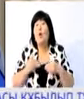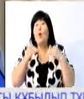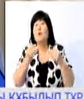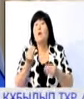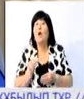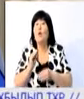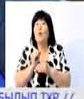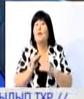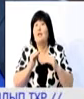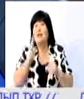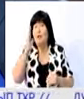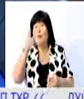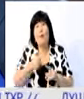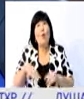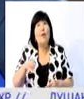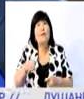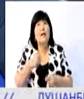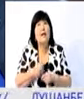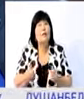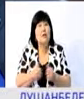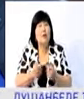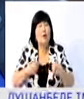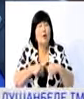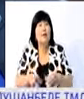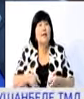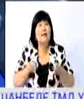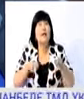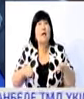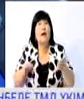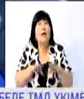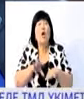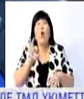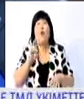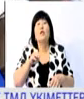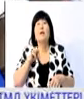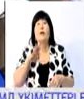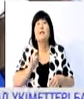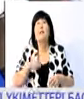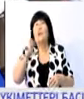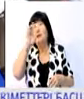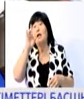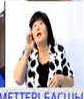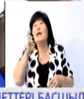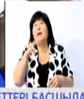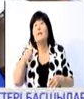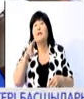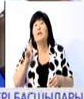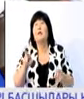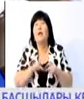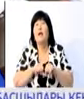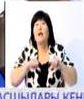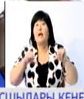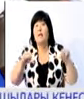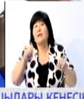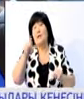көтермелеу жасалатын болды. Сондай-ақ облыс әкімдігі жанынан құрылған терроризмге қарсы ономастика мемлекеттік рәміздер жөніндегі комиссиялар құрамына